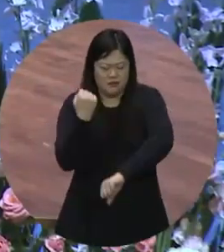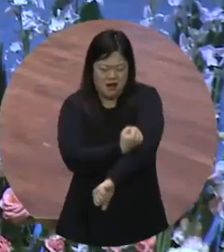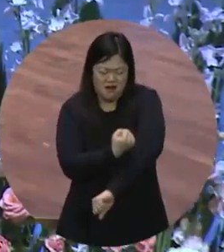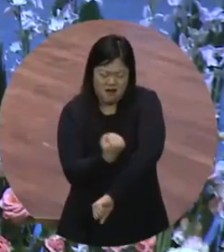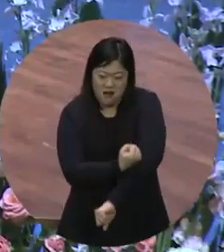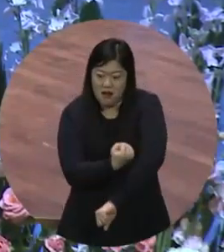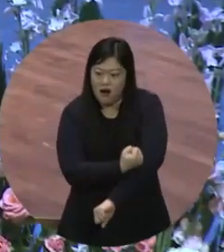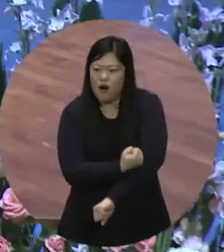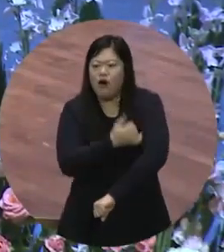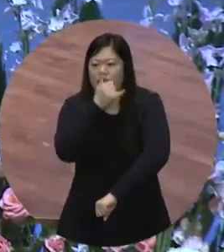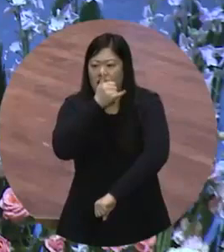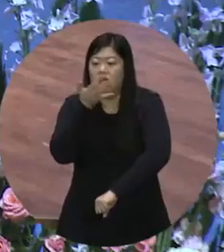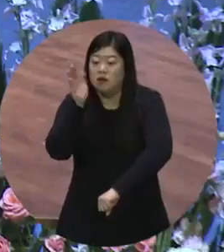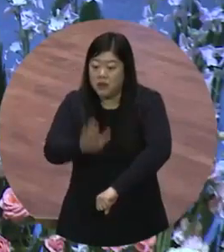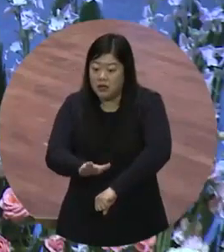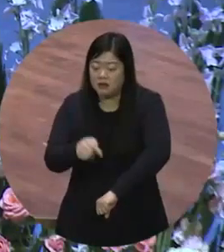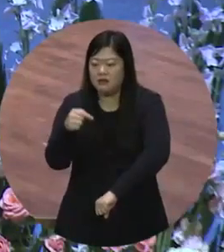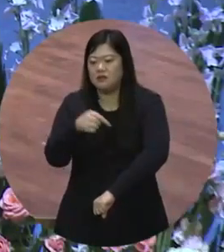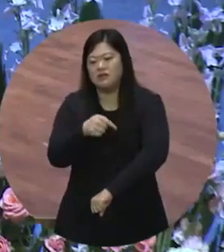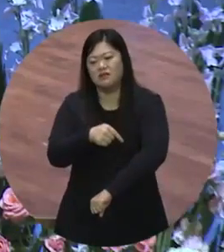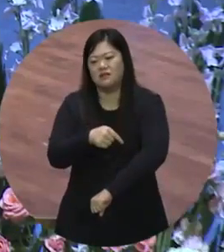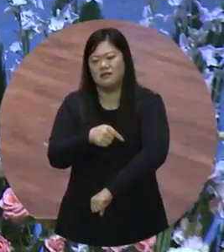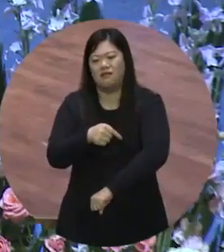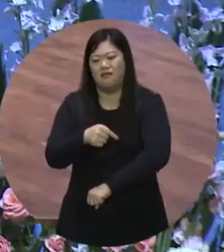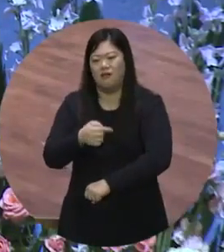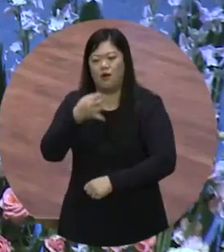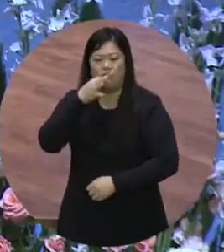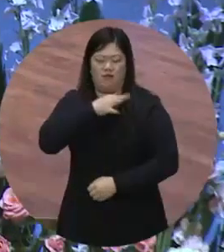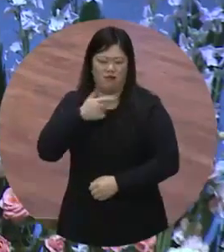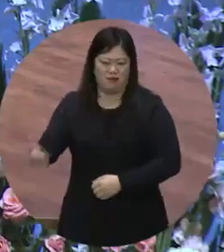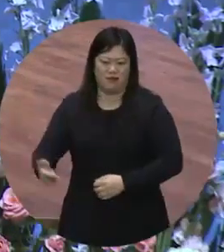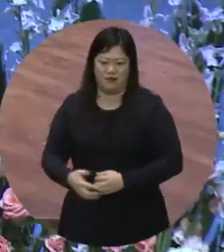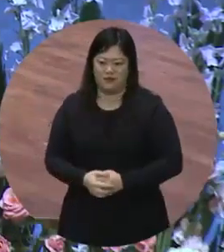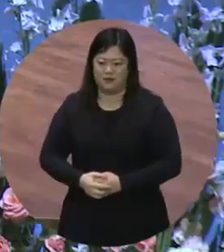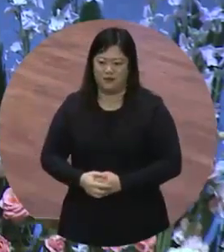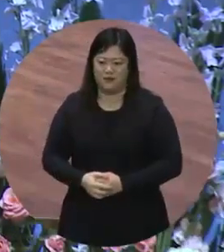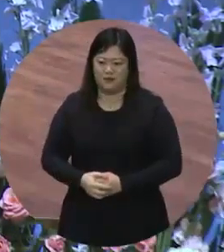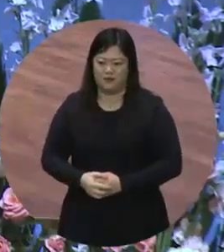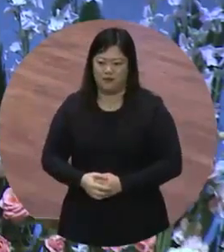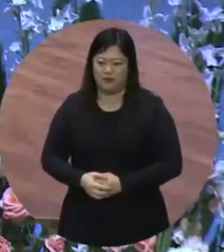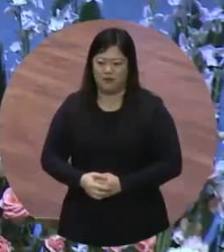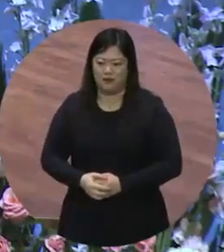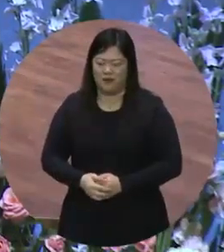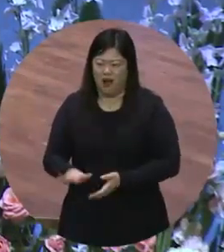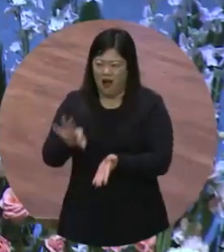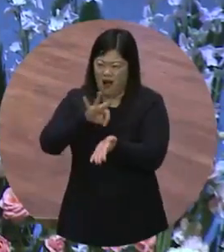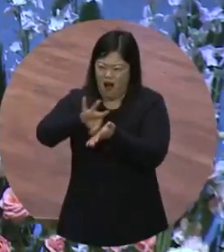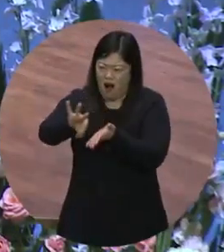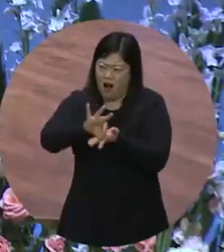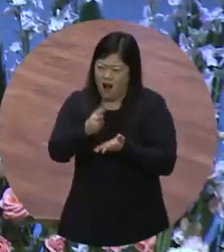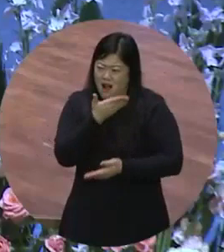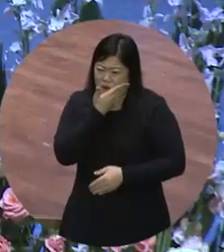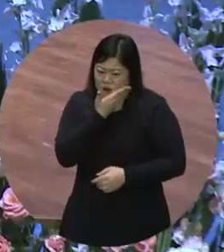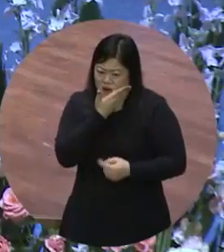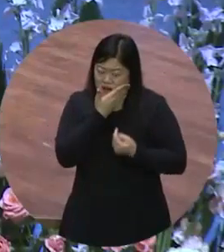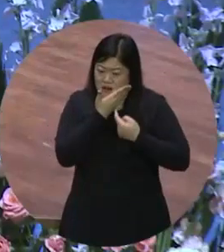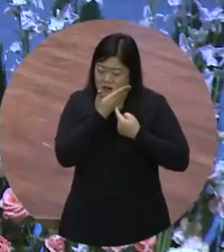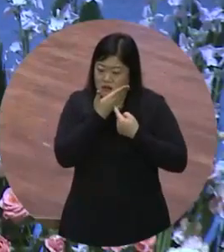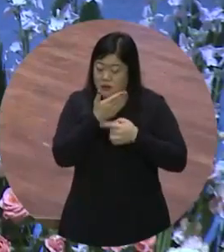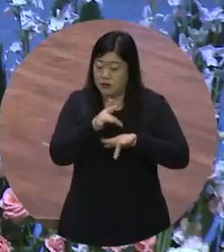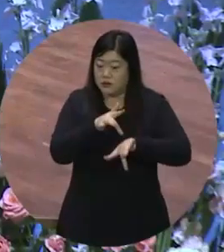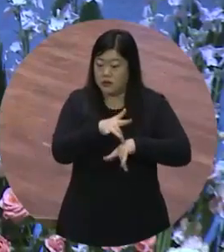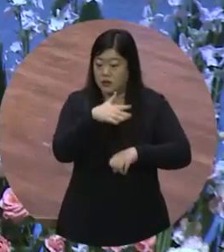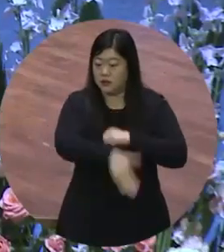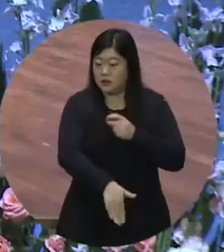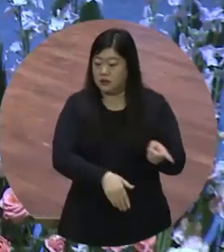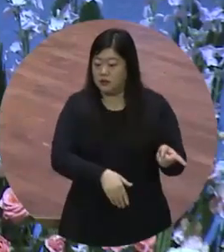가지고 있는 이 도구예요. 요걸 가지고 이제 우리를 이제 자꾸 넘어뜨리는데 여러분이 하나님 이 영적인 비밀을